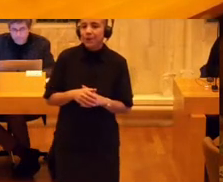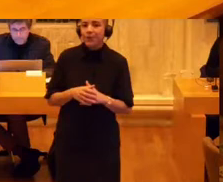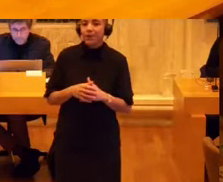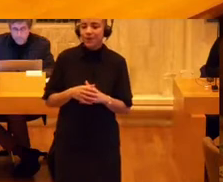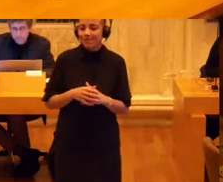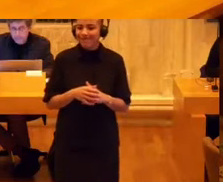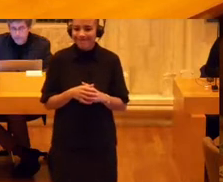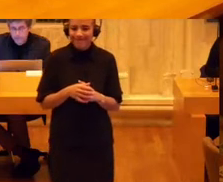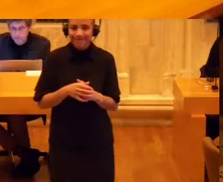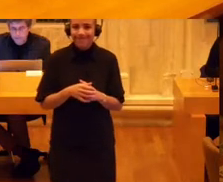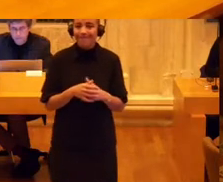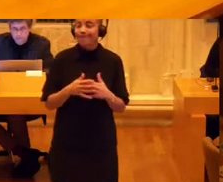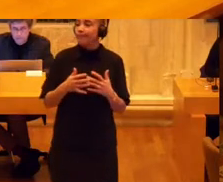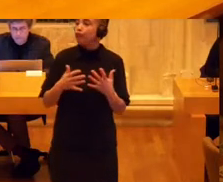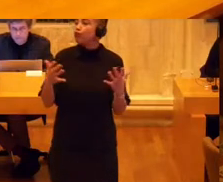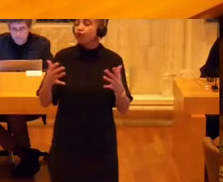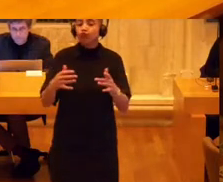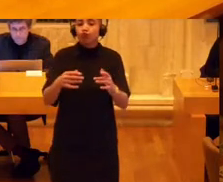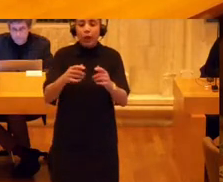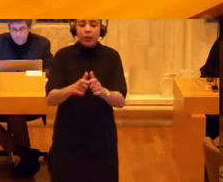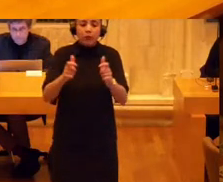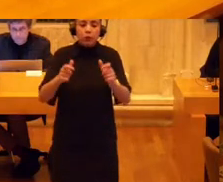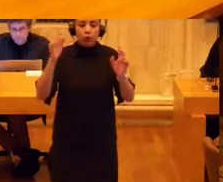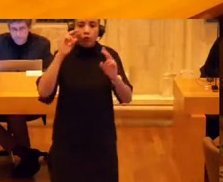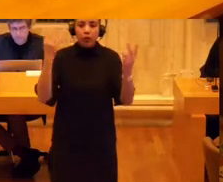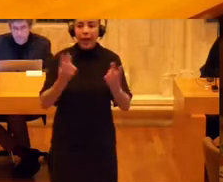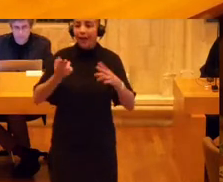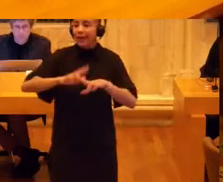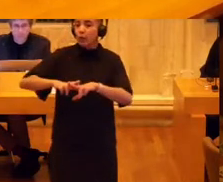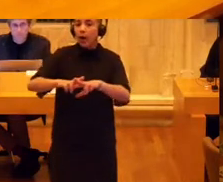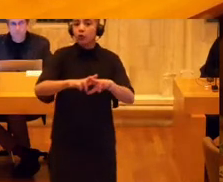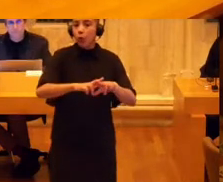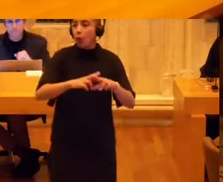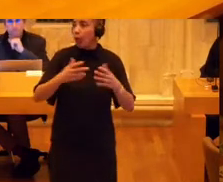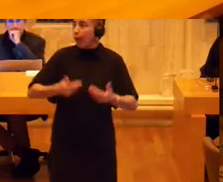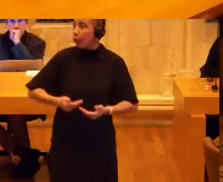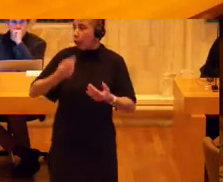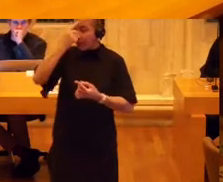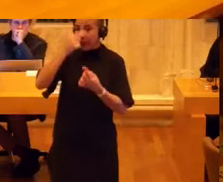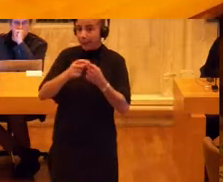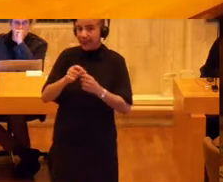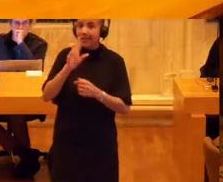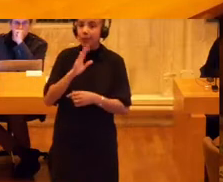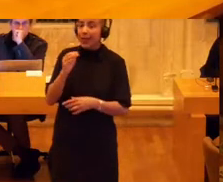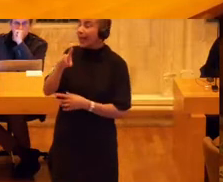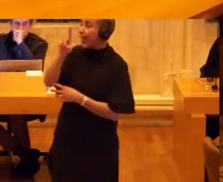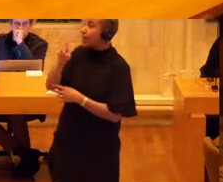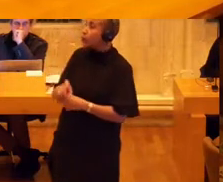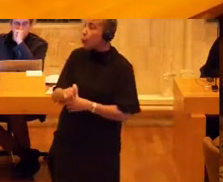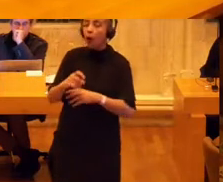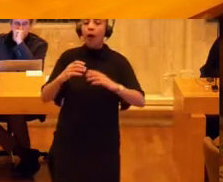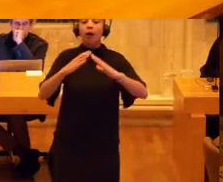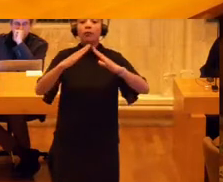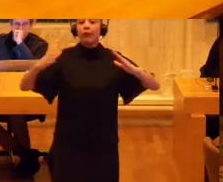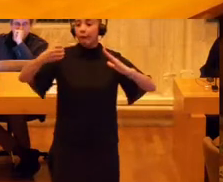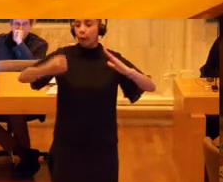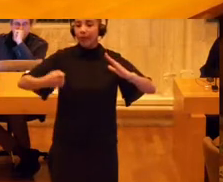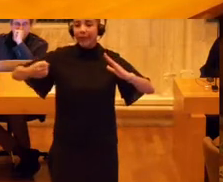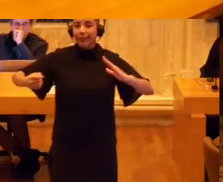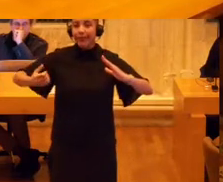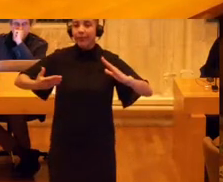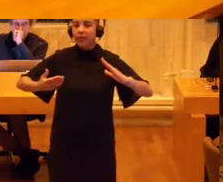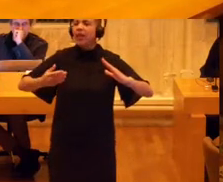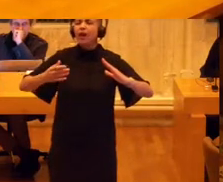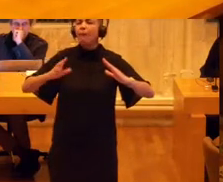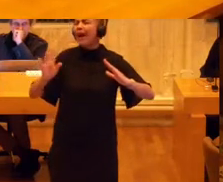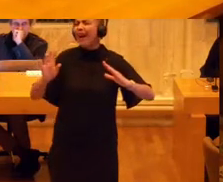restauration des équipements, je voulais savoir où en était le projet Fontête, non pas sur le projet hôtel Centre